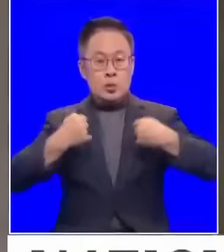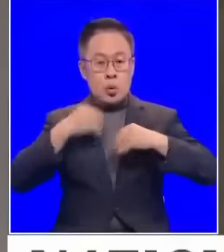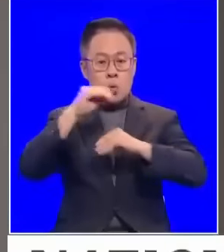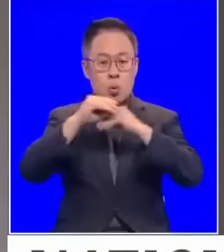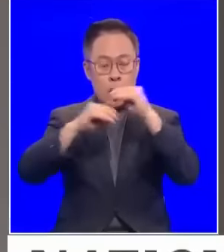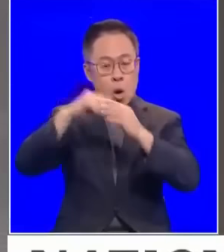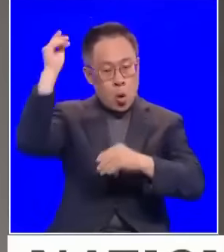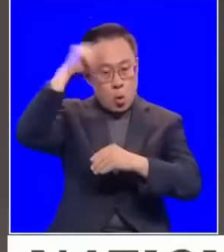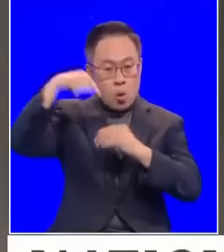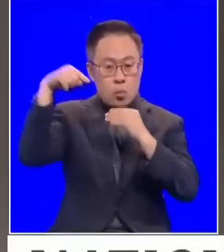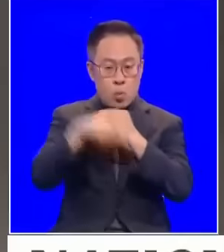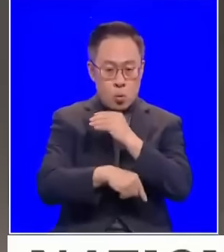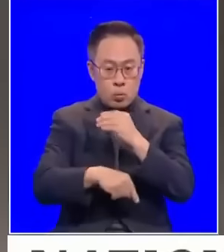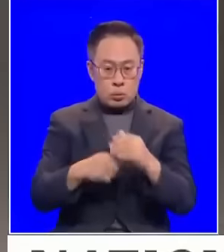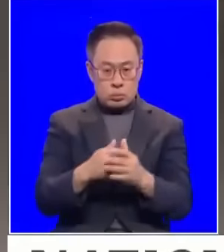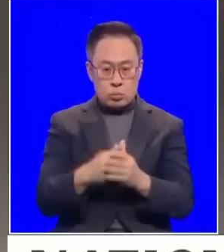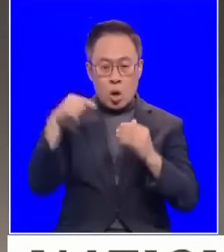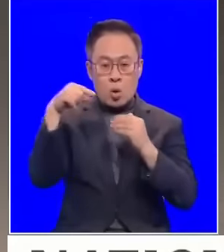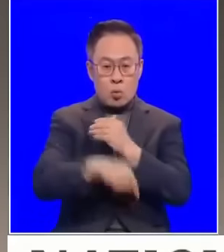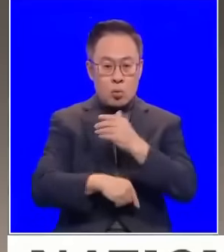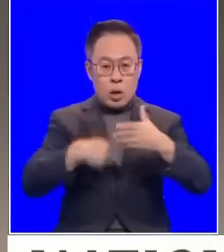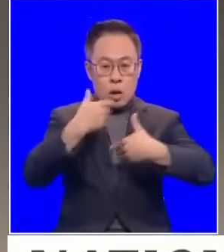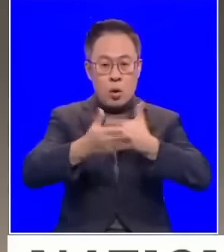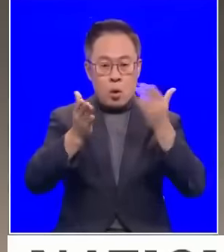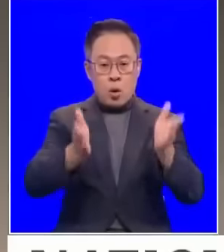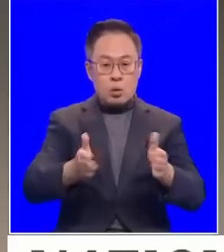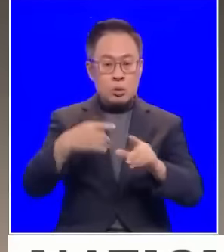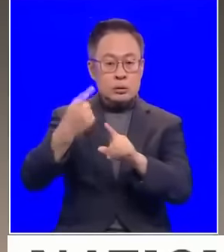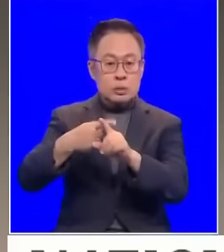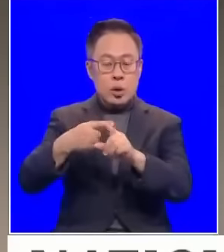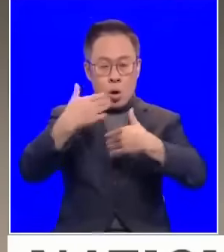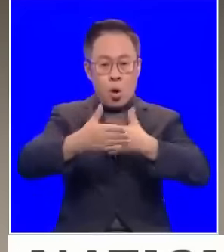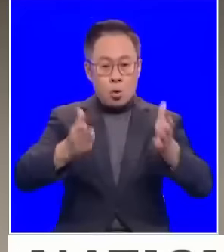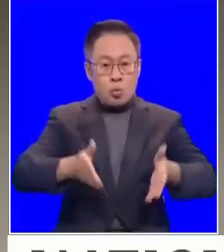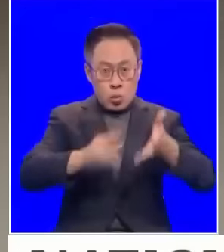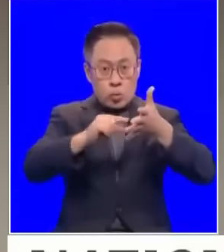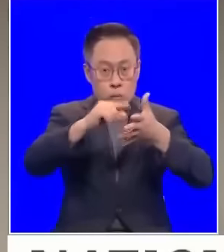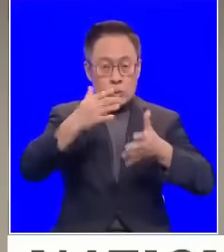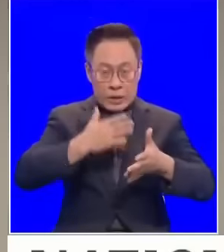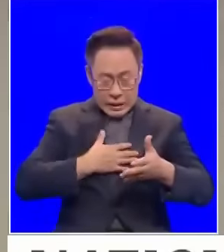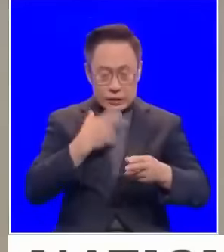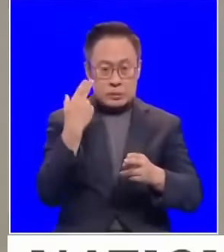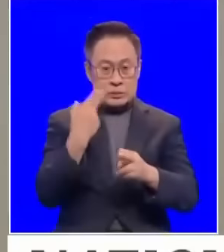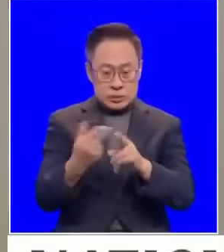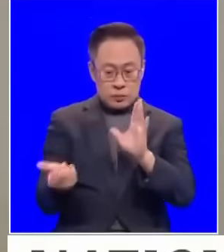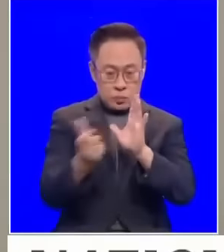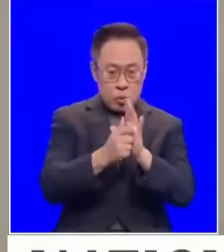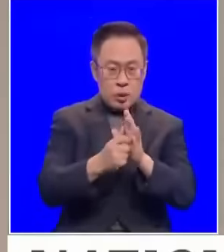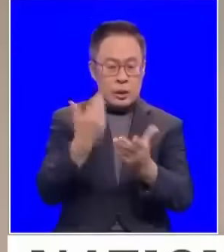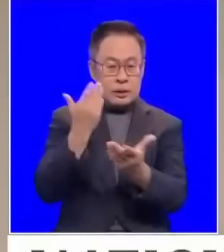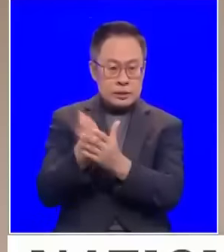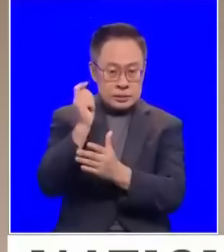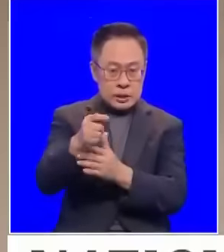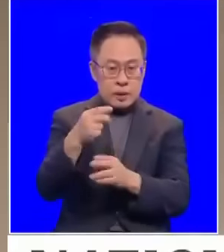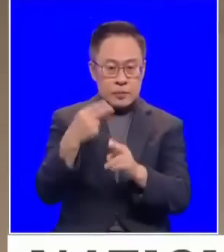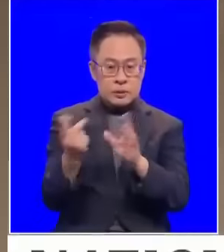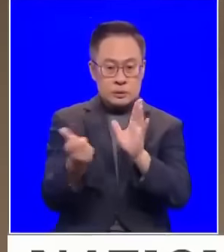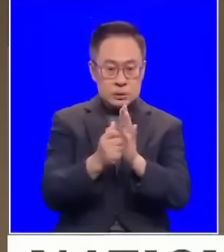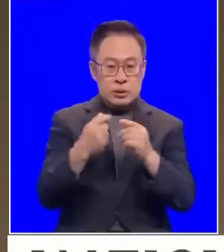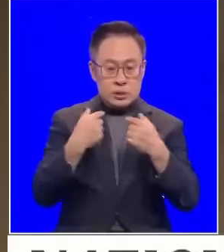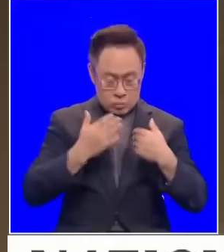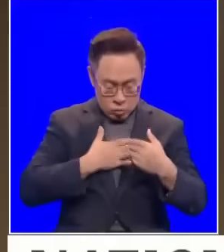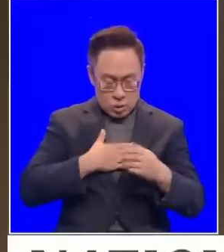ช่อโกงเอาคอนโดที่ซื้อไว้ไปให้กับคนอื่นเช่าอยู่นะคะ ทั้ง ที่โฉนดและห้องอาคารชุดที่ซื้อไว้เนี่ยเป็นชื่